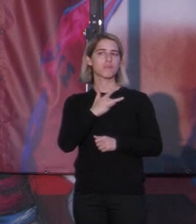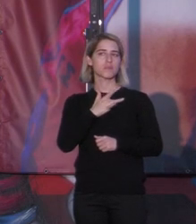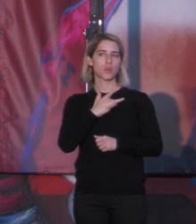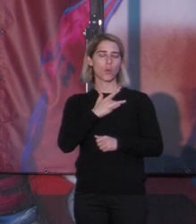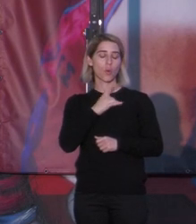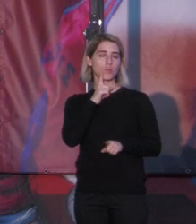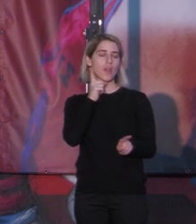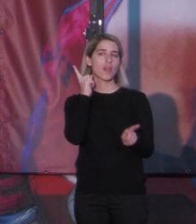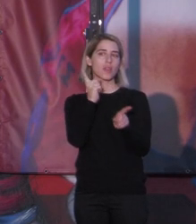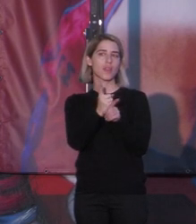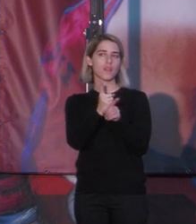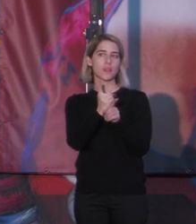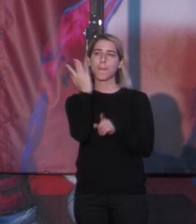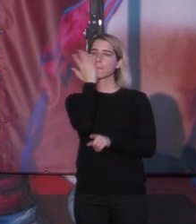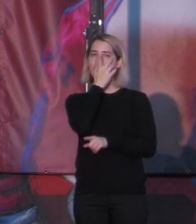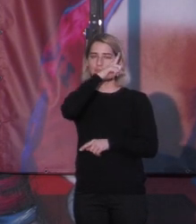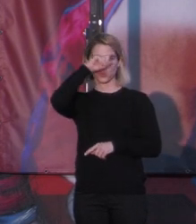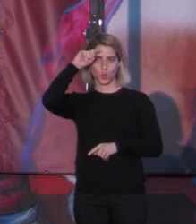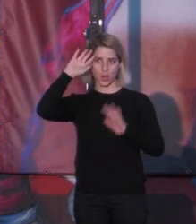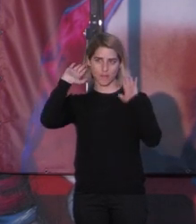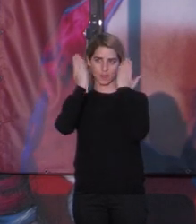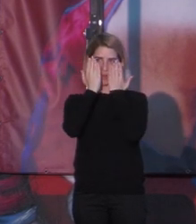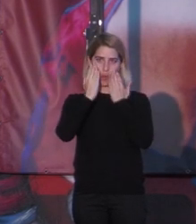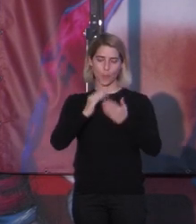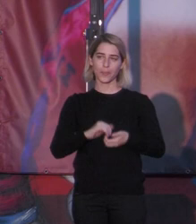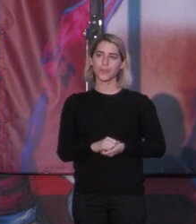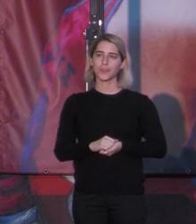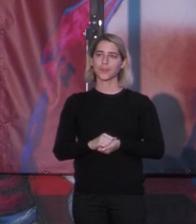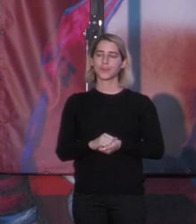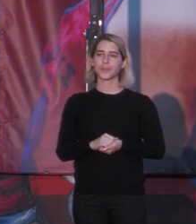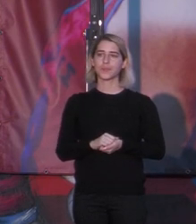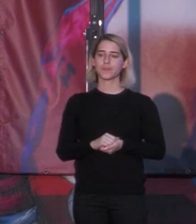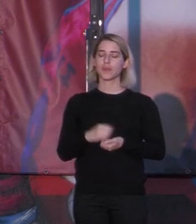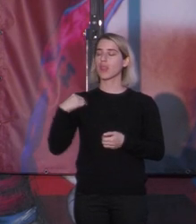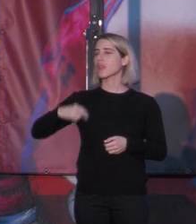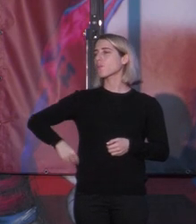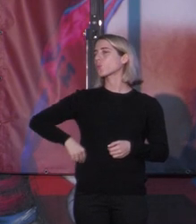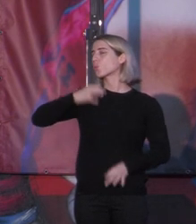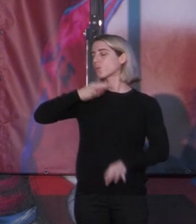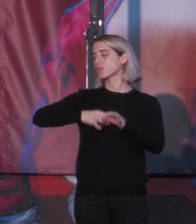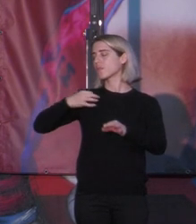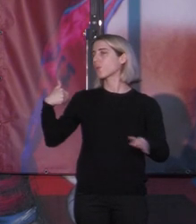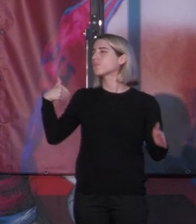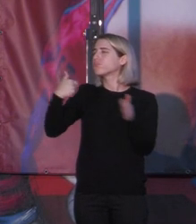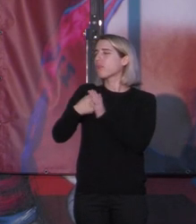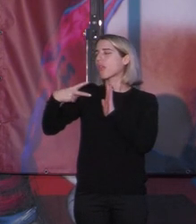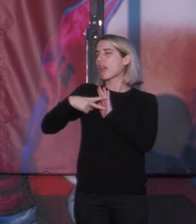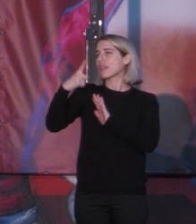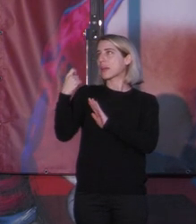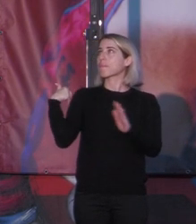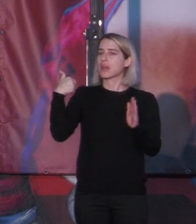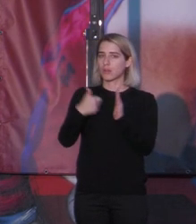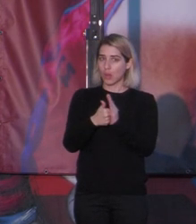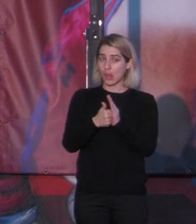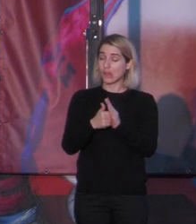ψυχολόγος με εξειδίκευση στις σημαντικές σχολές και στον αφισμό. Δημοτικός σύμβουλος από το 2010 και για